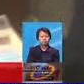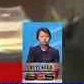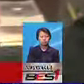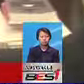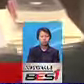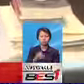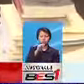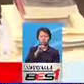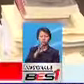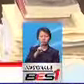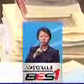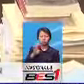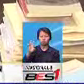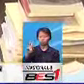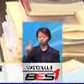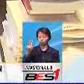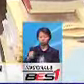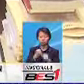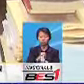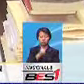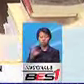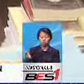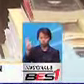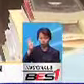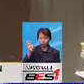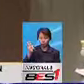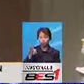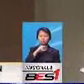Tan Sri Abu Zahar, 72 tahun, detik.